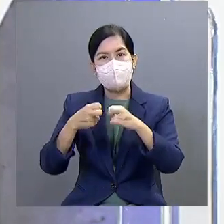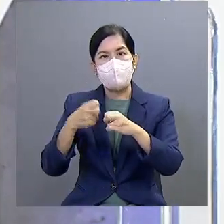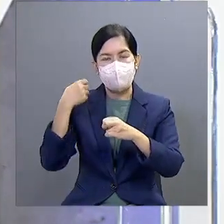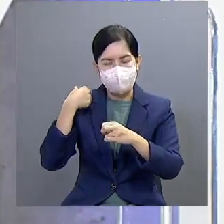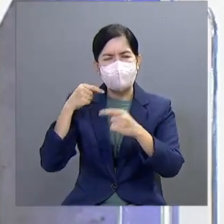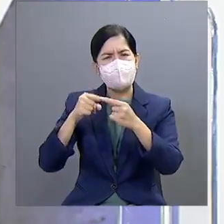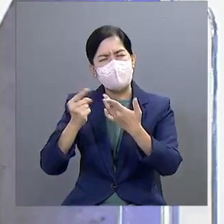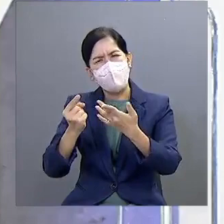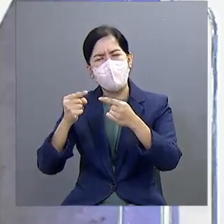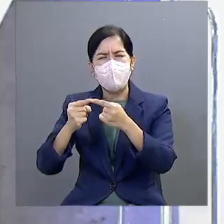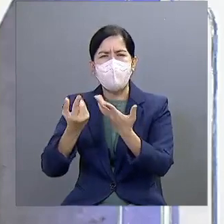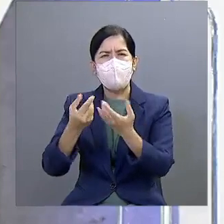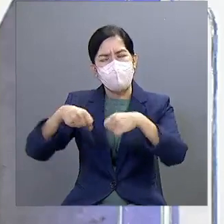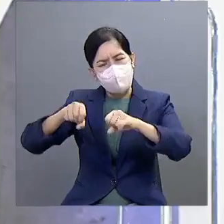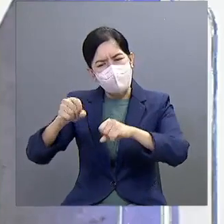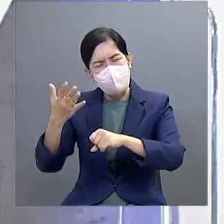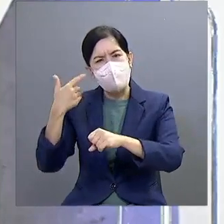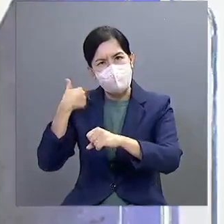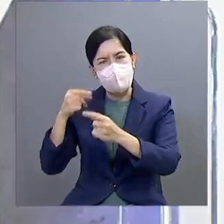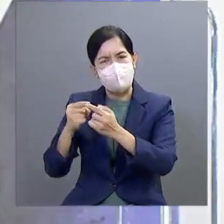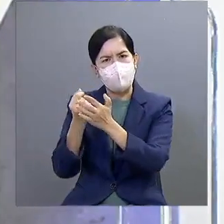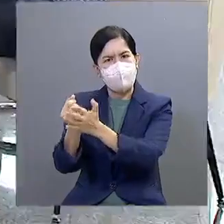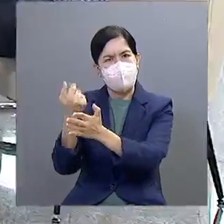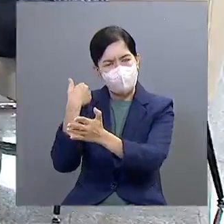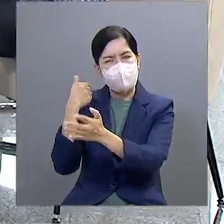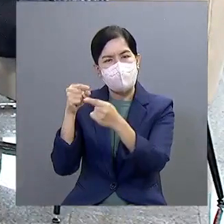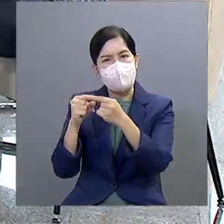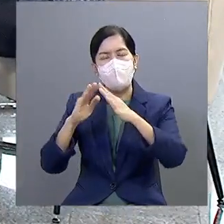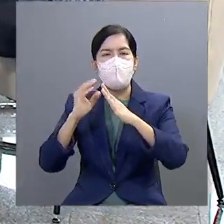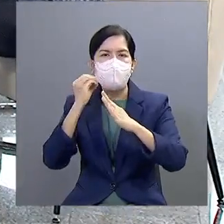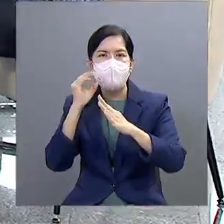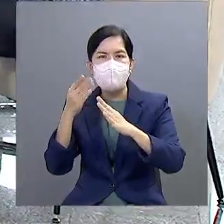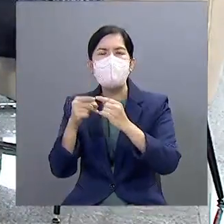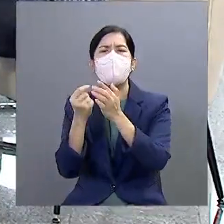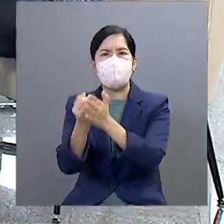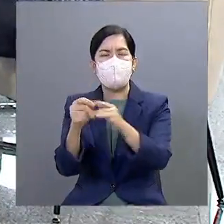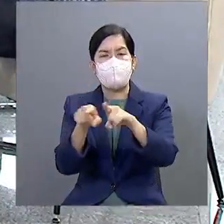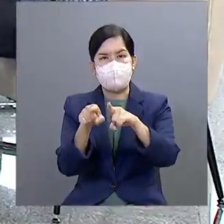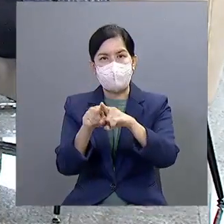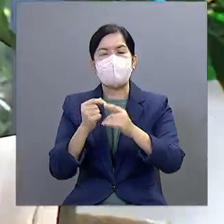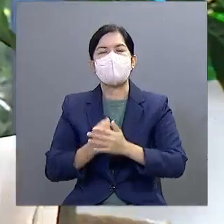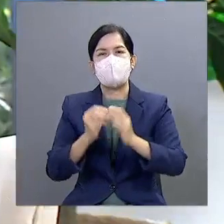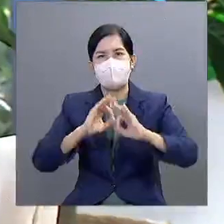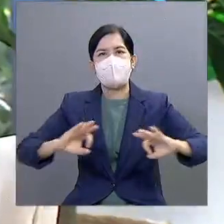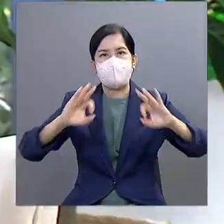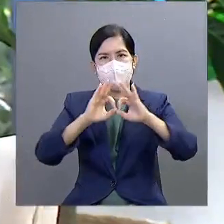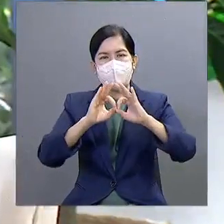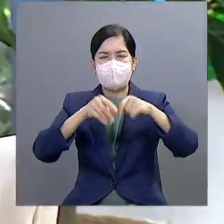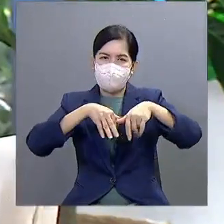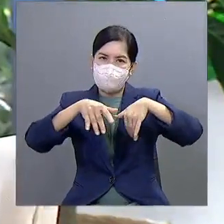แสดงว่าแกสร้างไม่ได้สร้างแค่ตัวเองแต่สร้างให้กับคนรอบแกด้วยนะ ใช่เป็นความร่วมแรงร่วมใจของคนในชุมชนนะคะเอาเวลาเห็นข่